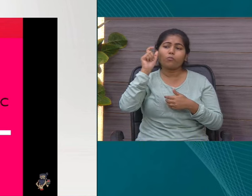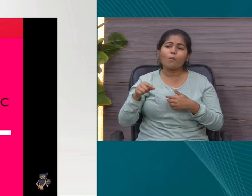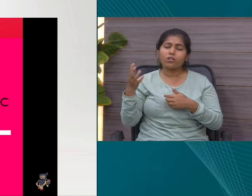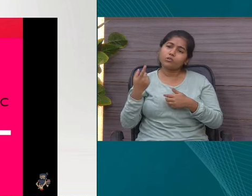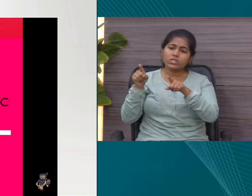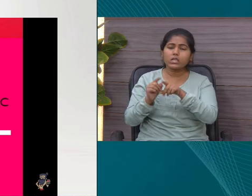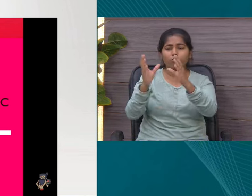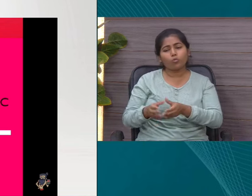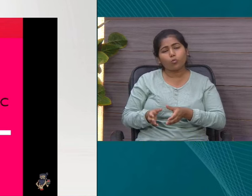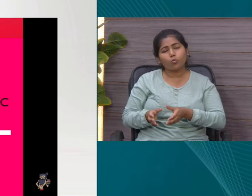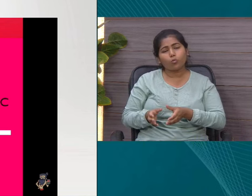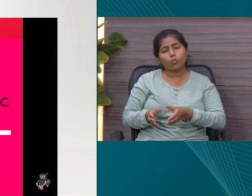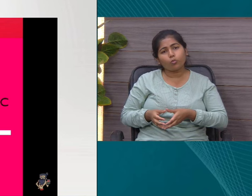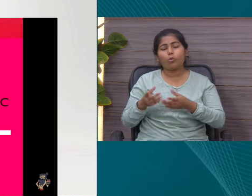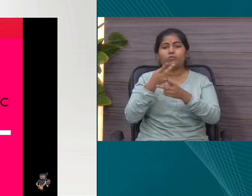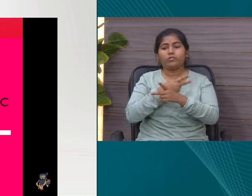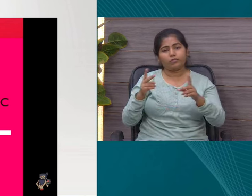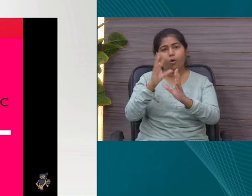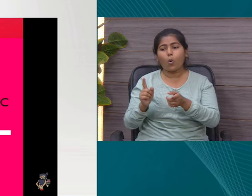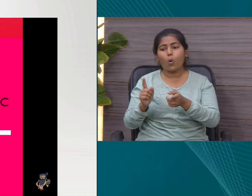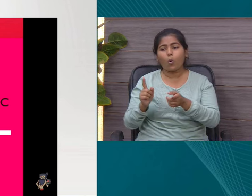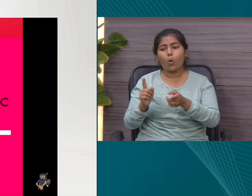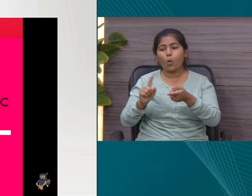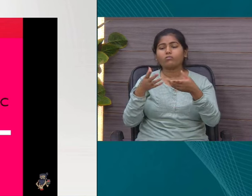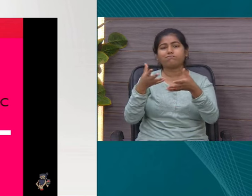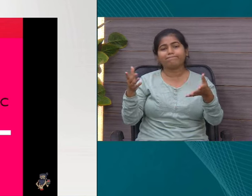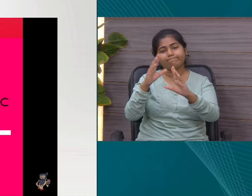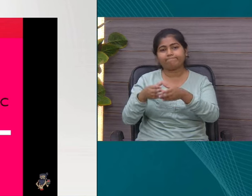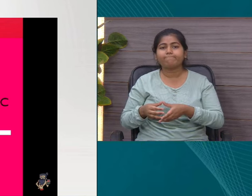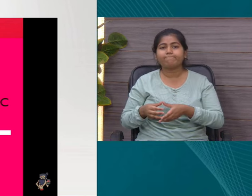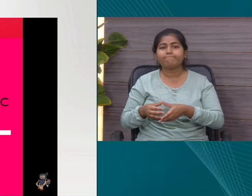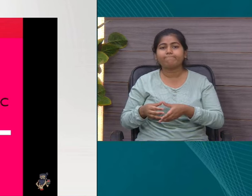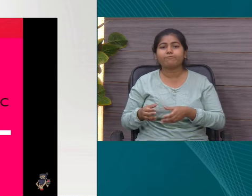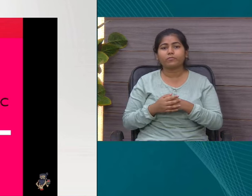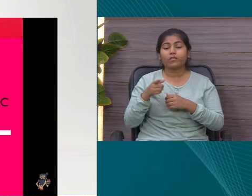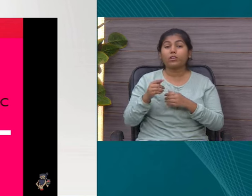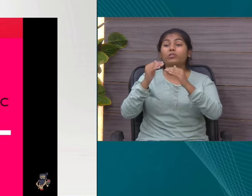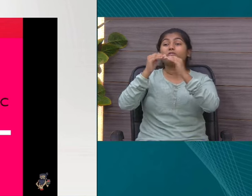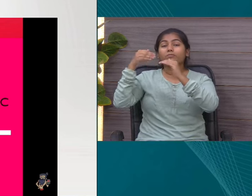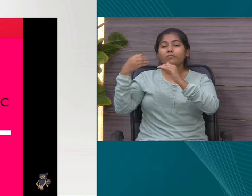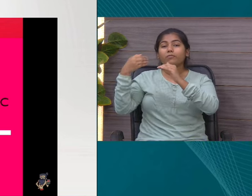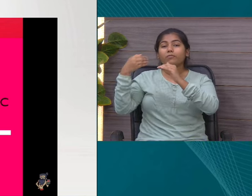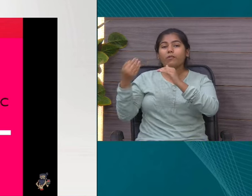भी क्लासिफिकेशन किया ग्रुपिंग की एलिमेंट्स की जितने भी तत्व उस वक्त मौजूद थे एंड देन केम मेंडलीव